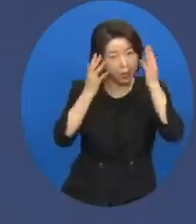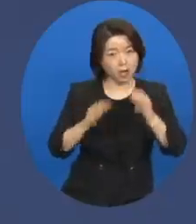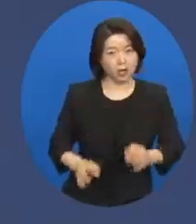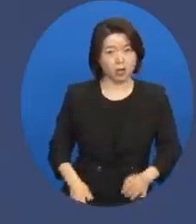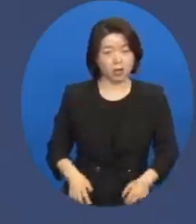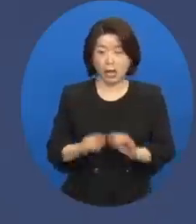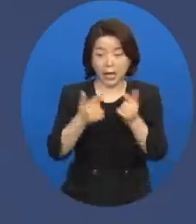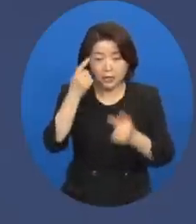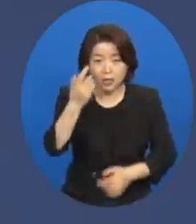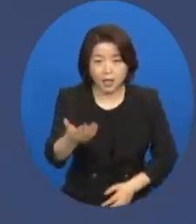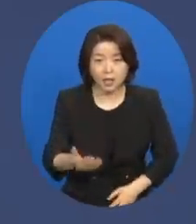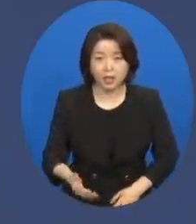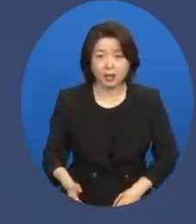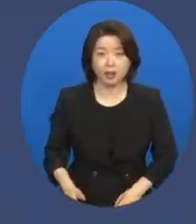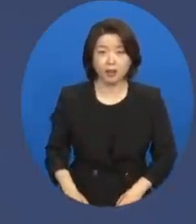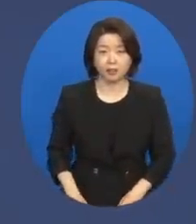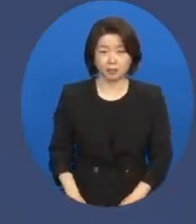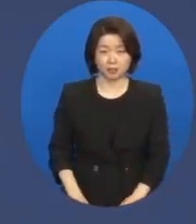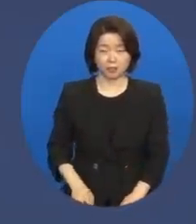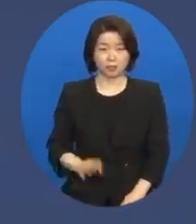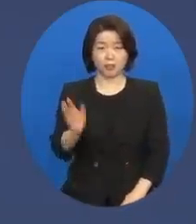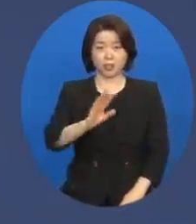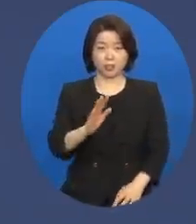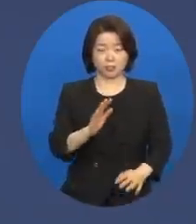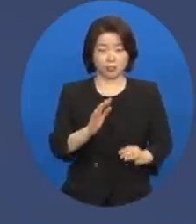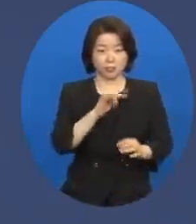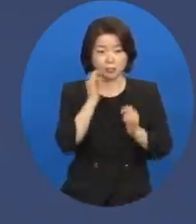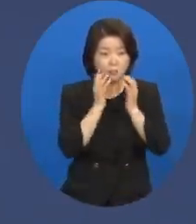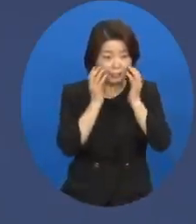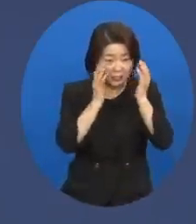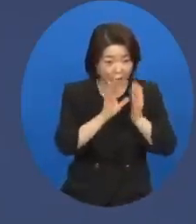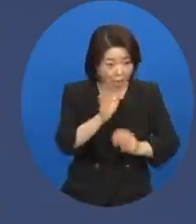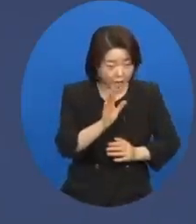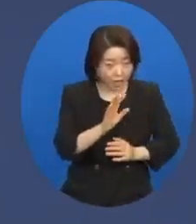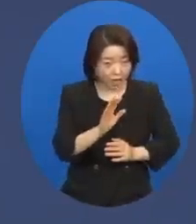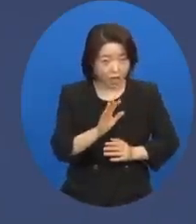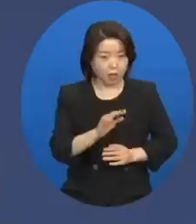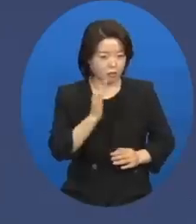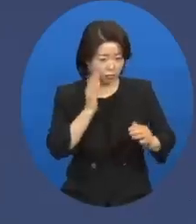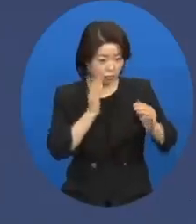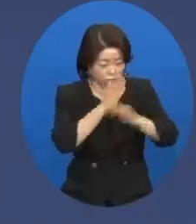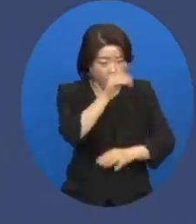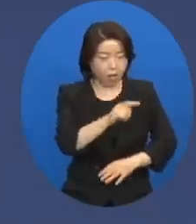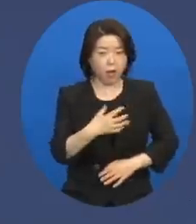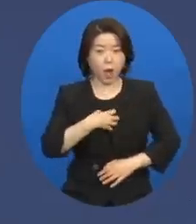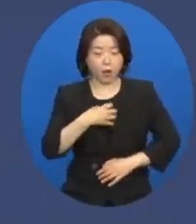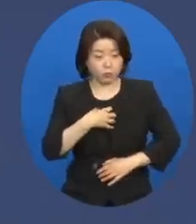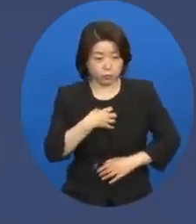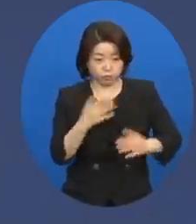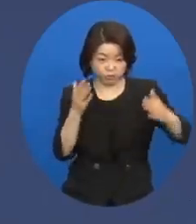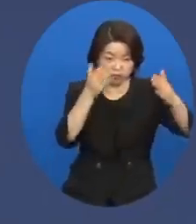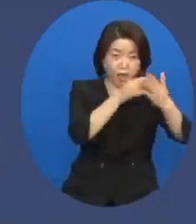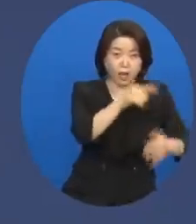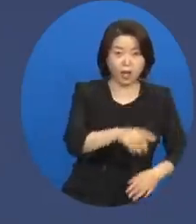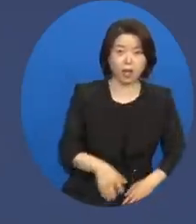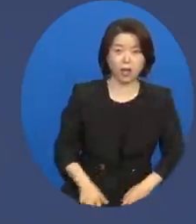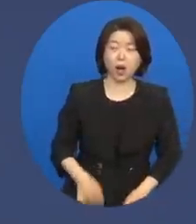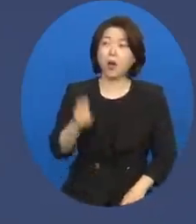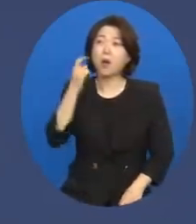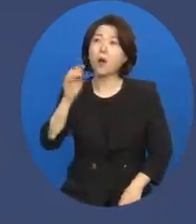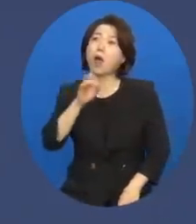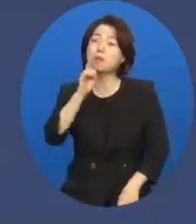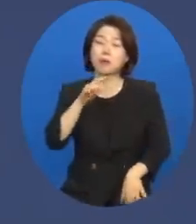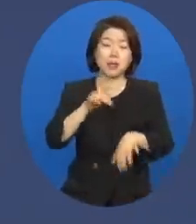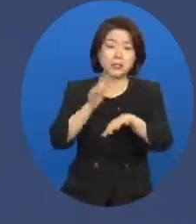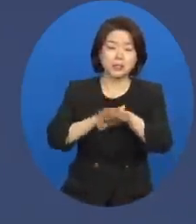아니에요? 그럼 너무 지나친 거야. 그거는 굉장히 위험한 상태에 가신 거예요. 거짓말을 밥 먹듯이 하고